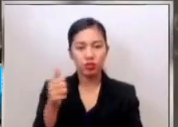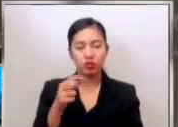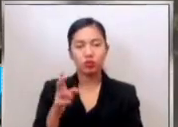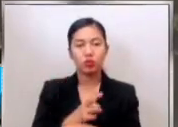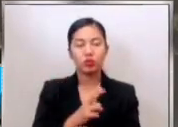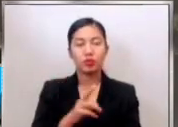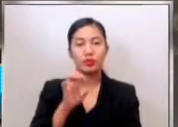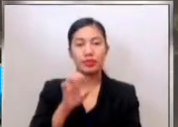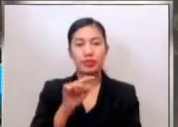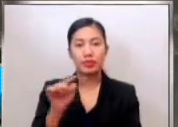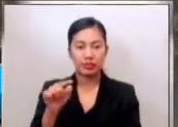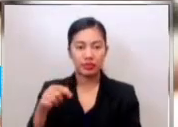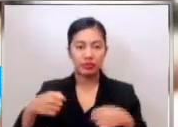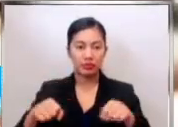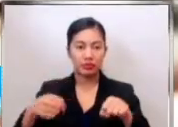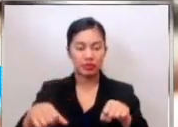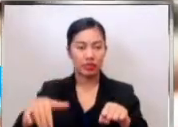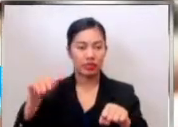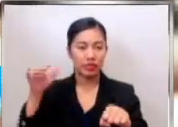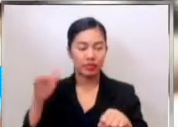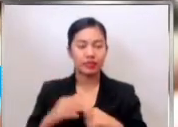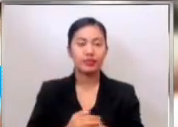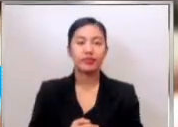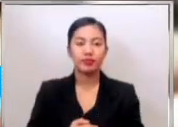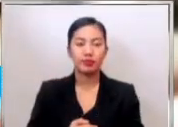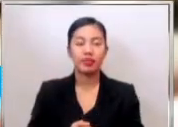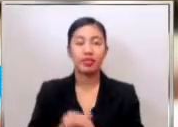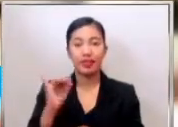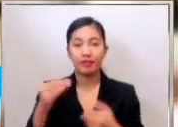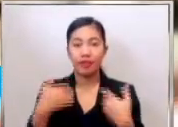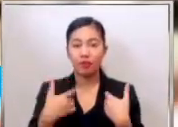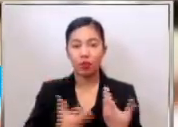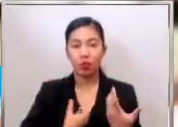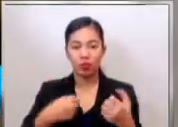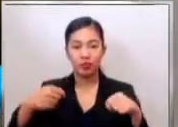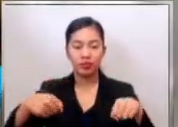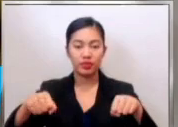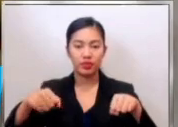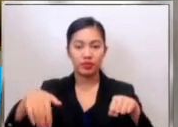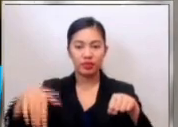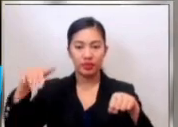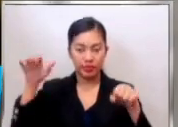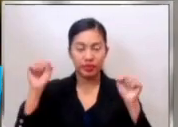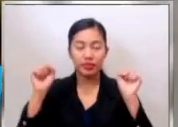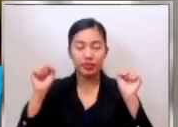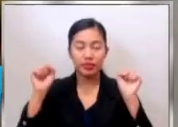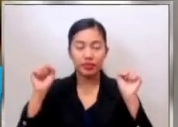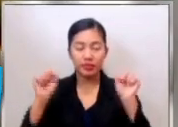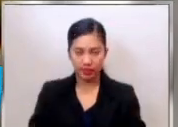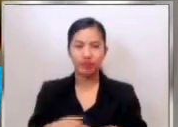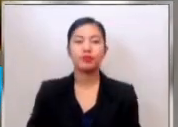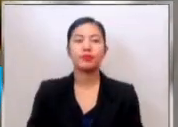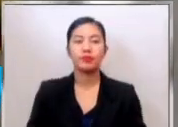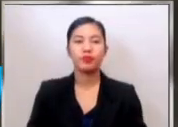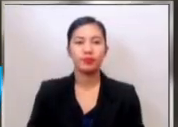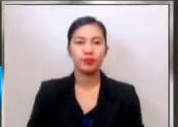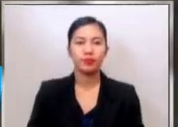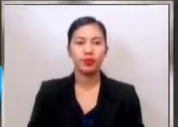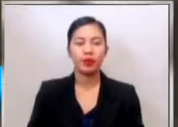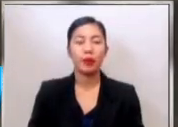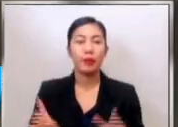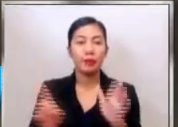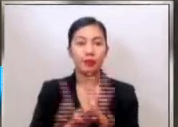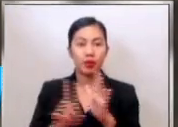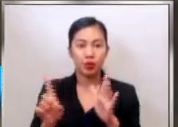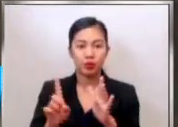na may tricycle, nakakapamasada sa loob ng 54 hectare na sementeryo. Tulad ng nakagawian, bawal ang mga matatalas